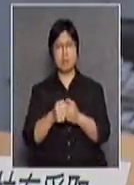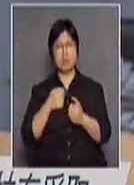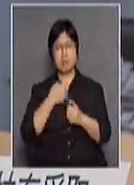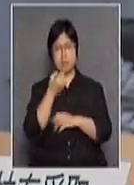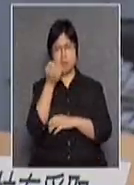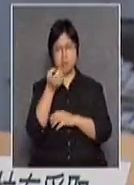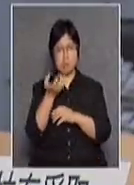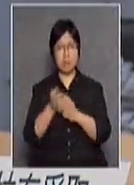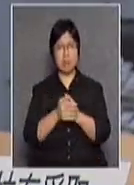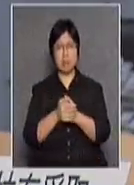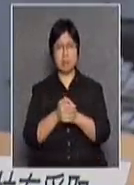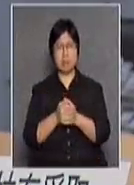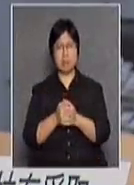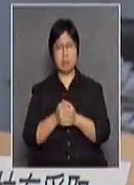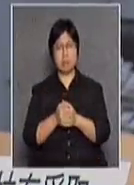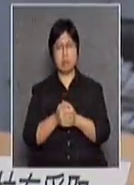議